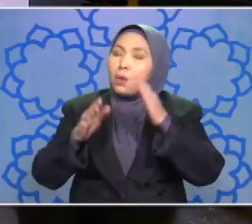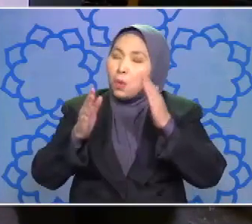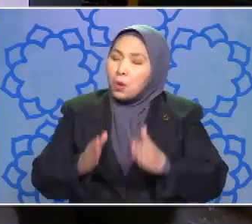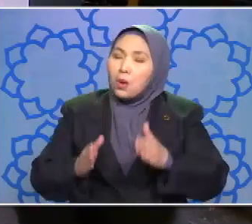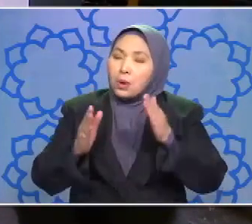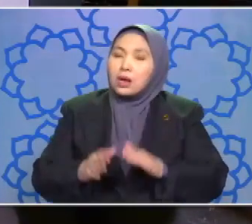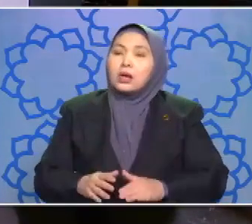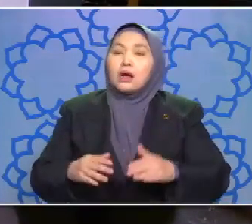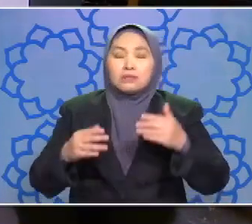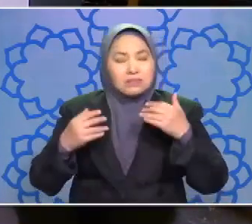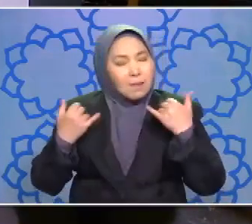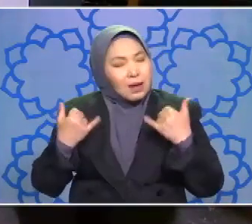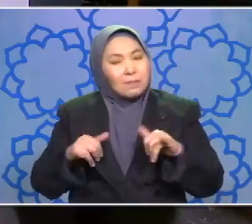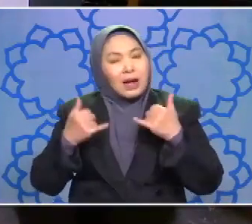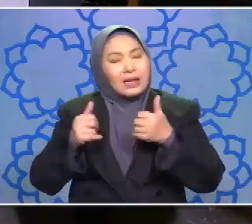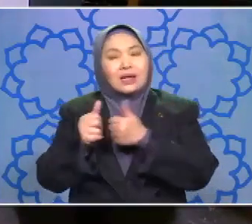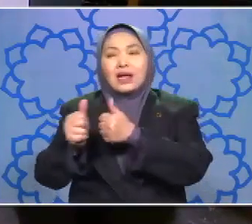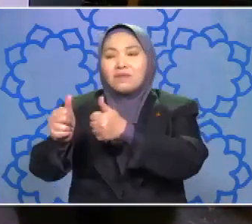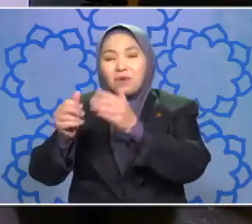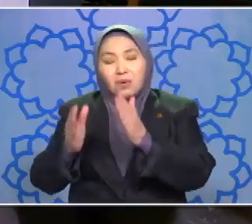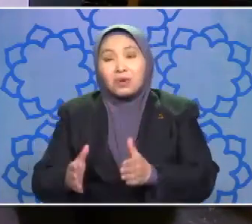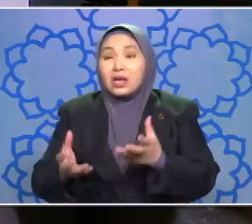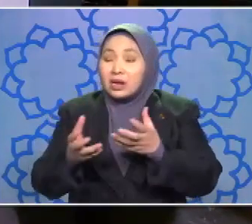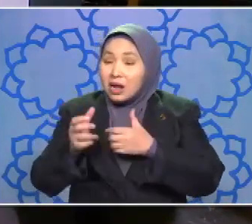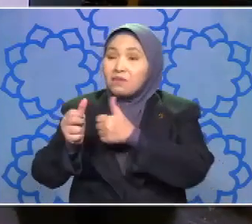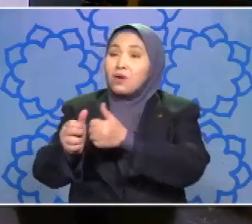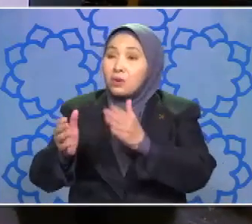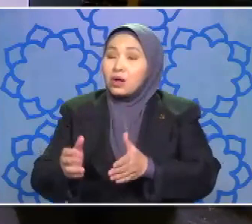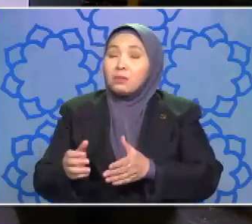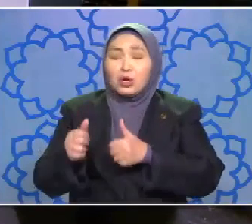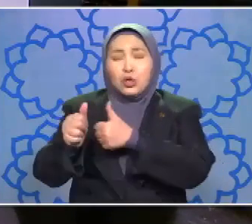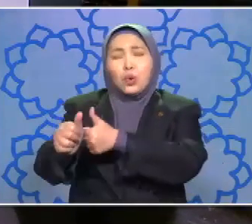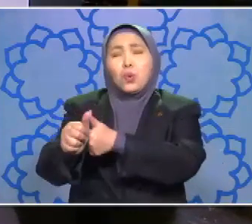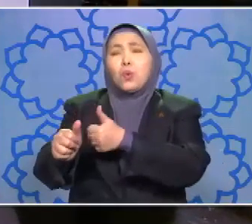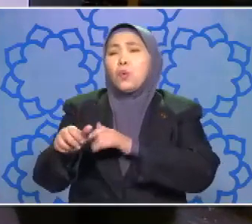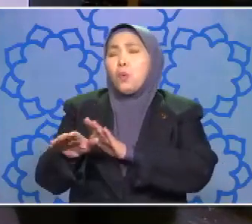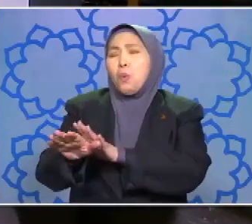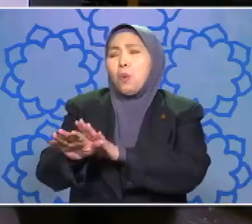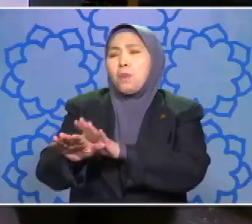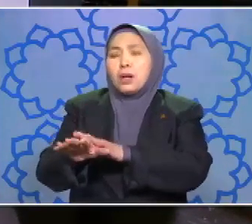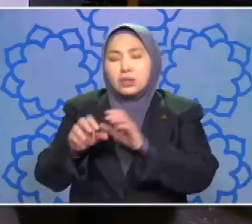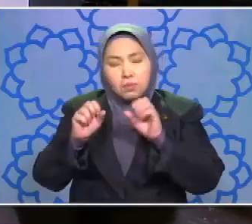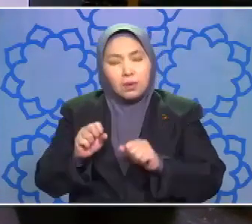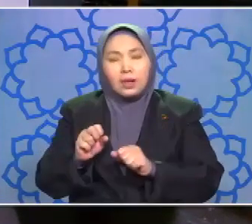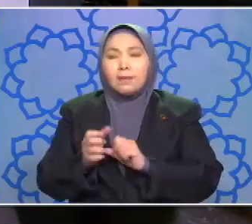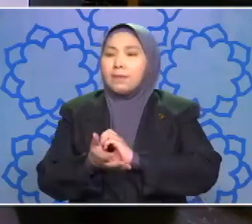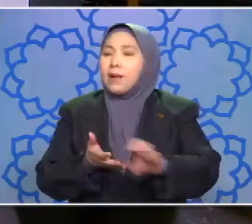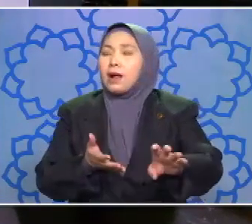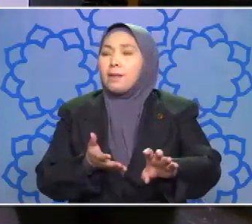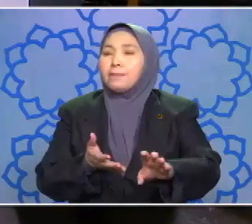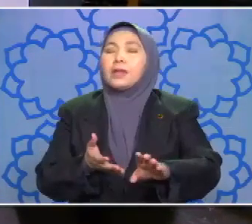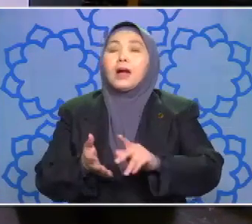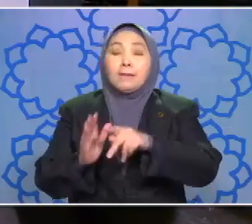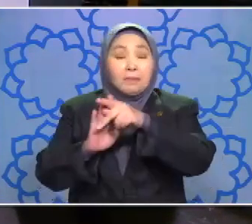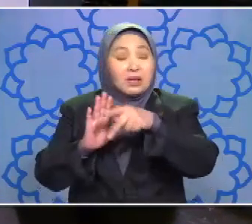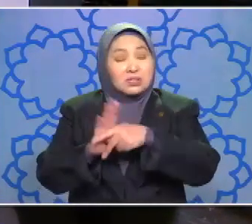pernah bermain dengan follower, yang nak follower, pengikut yang banyak sehingga boleh menggadaikan prinsip dalam